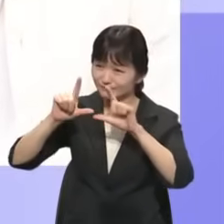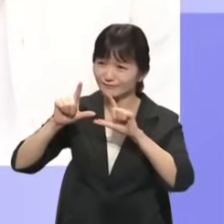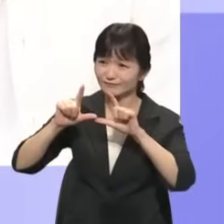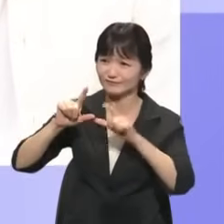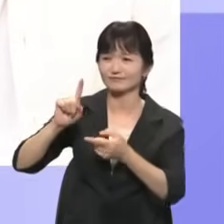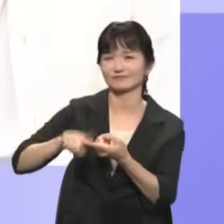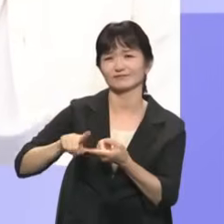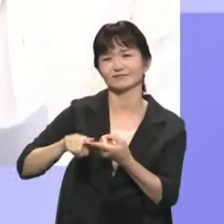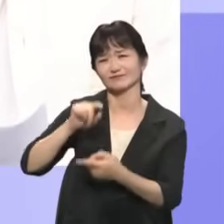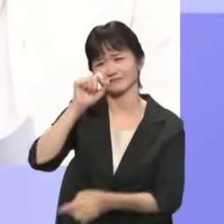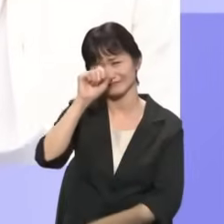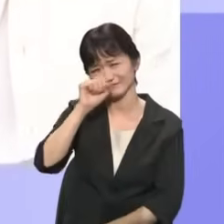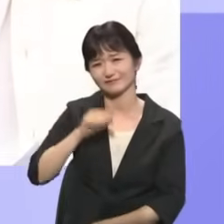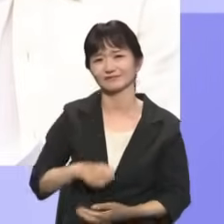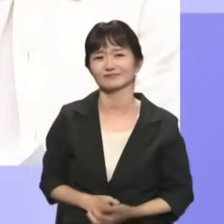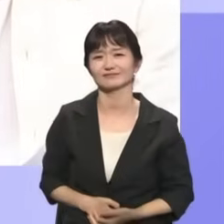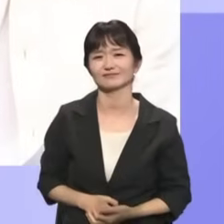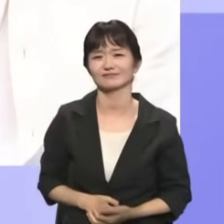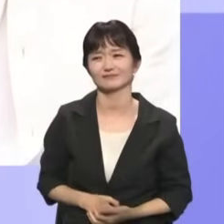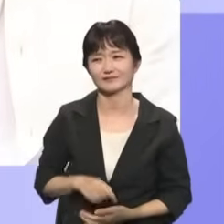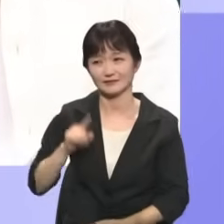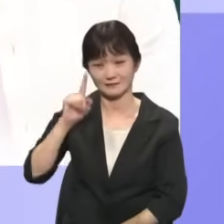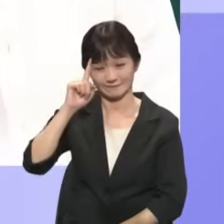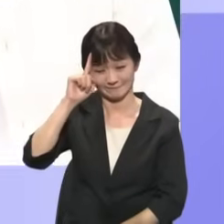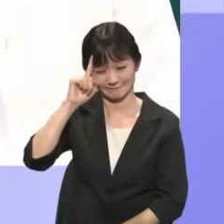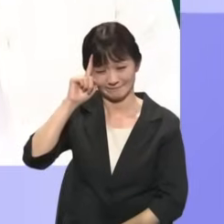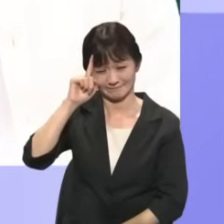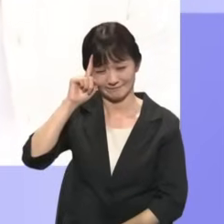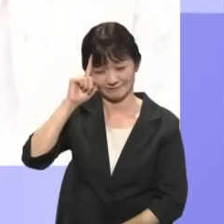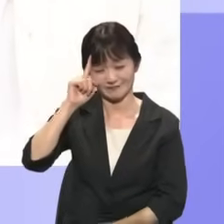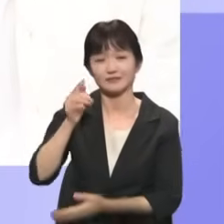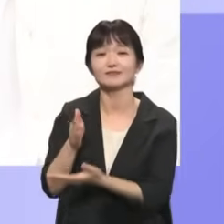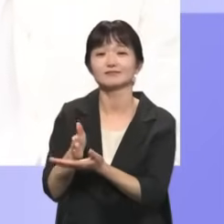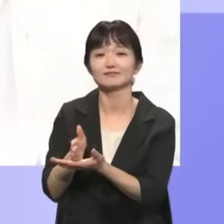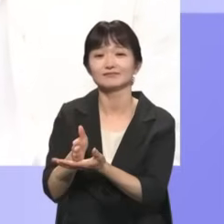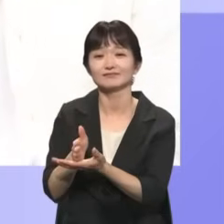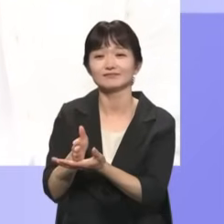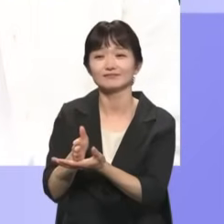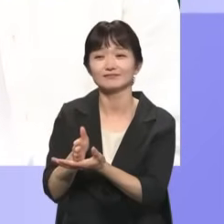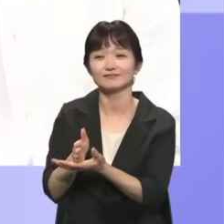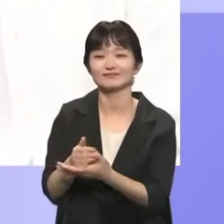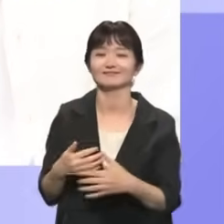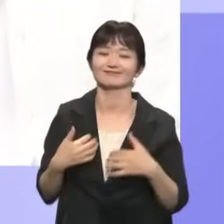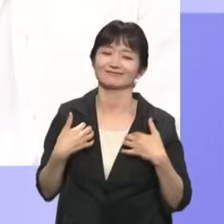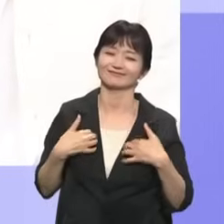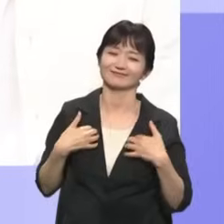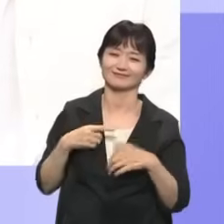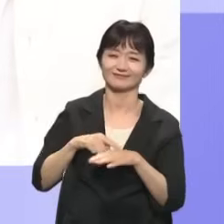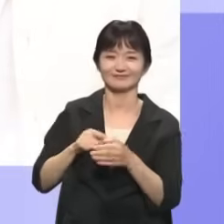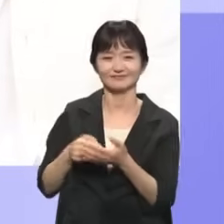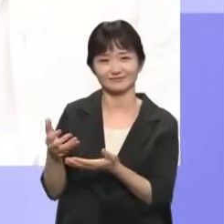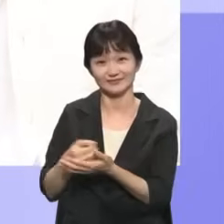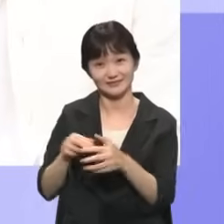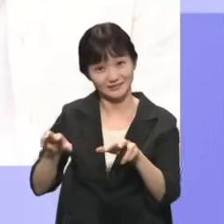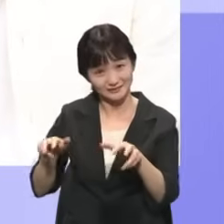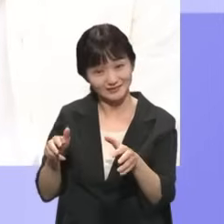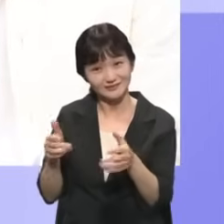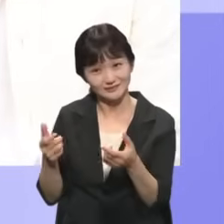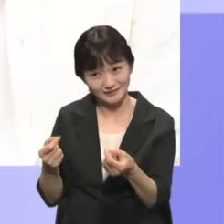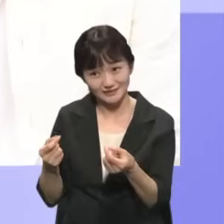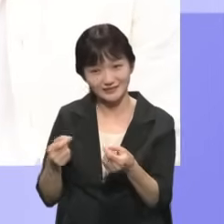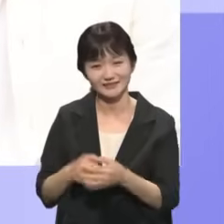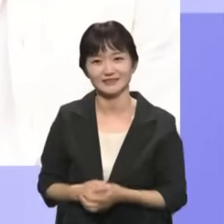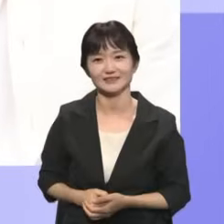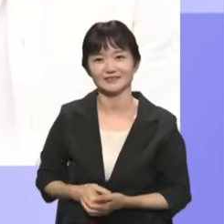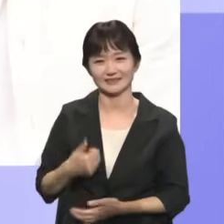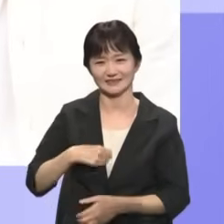너무 좋으니까 그 너무 이렇게 뭐 스트레스 받는다던가 그러지 말고 항상 즐기는 마음으로 우리 지금까지 하는 것처럼 우리 재진이가